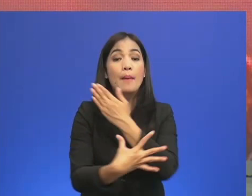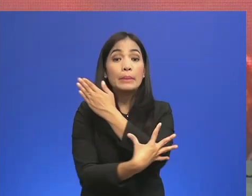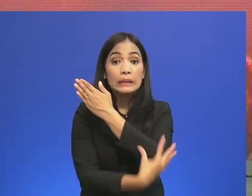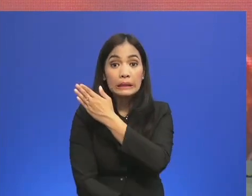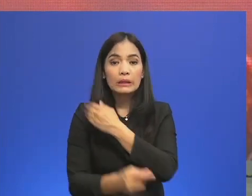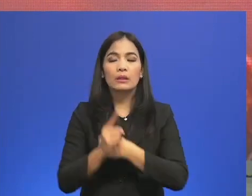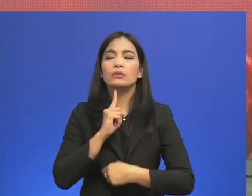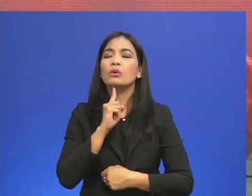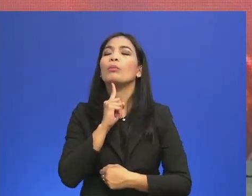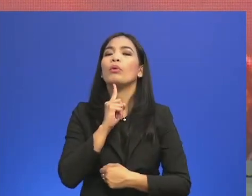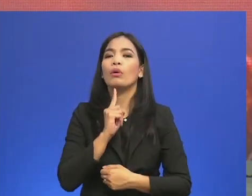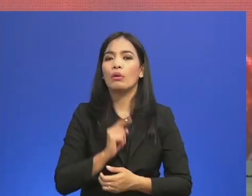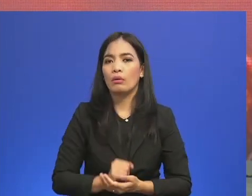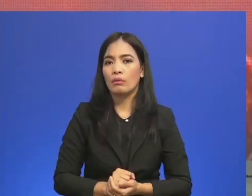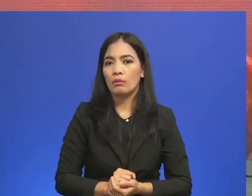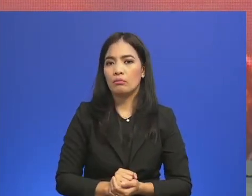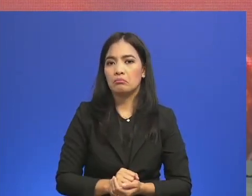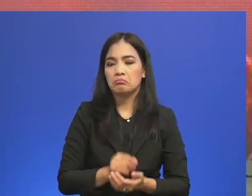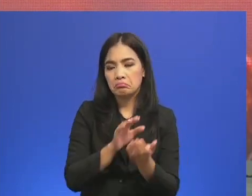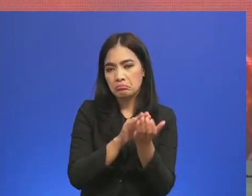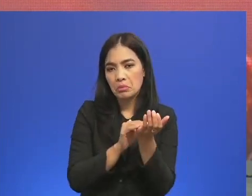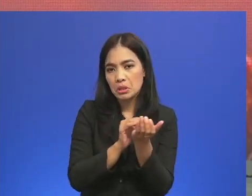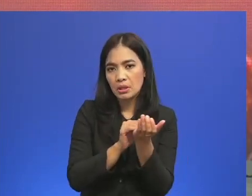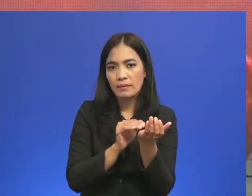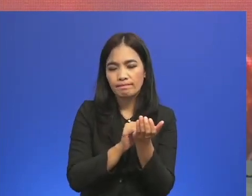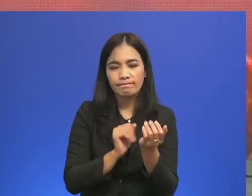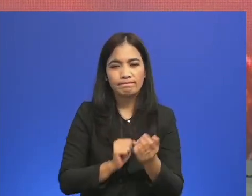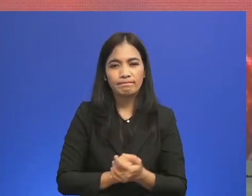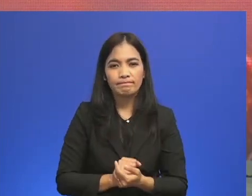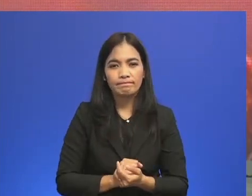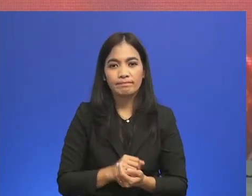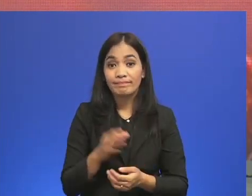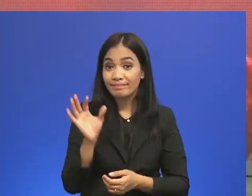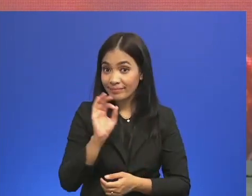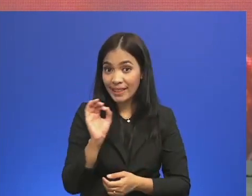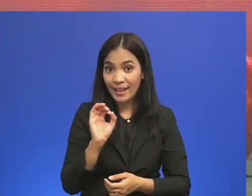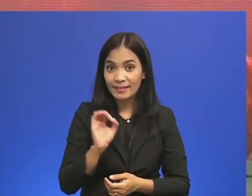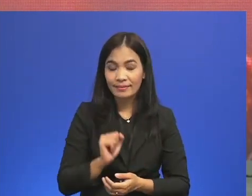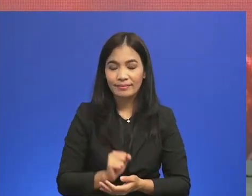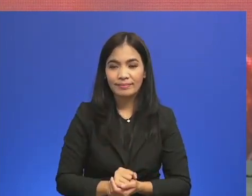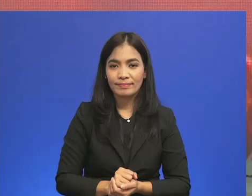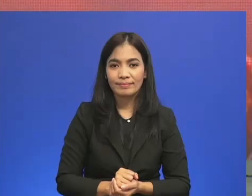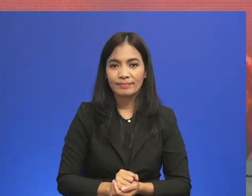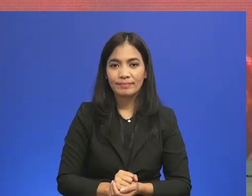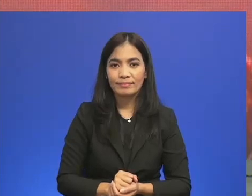sombong. Kasian. Jangan.